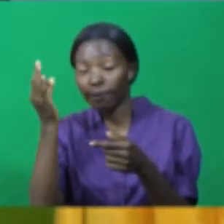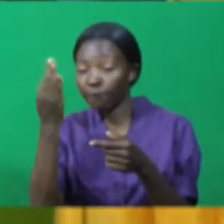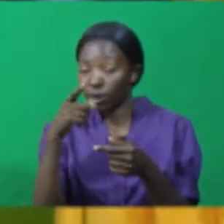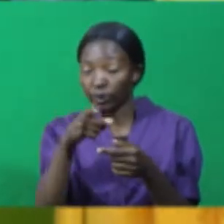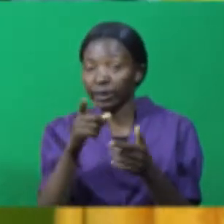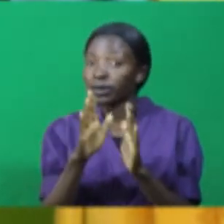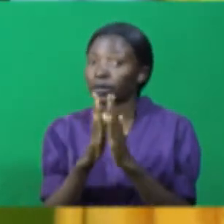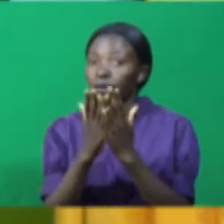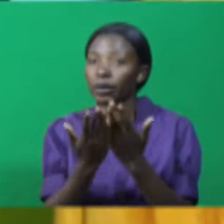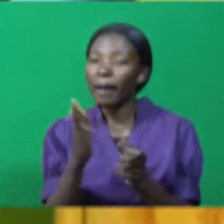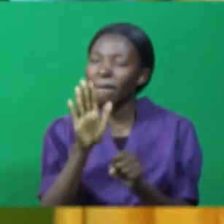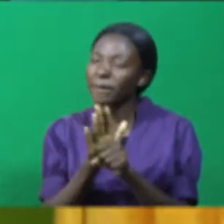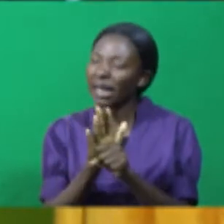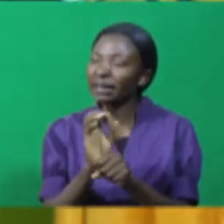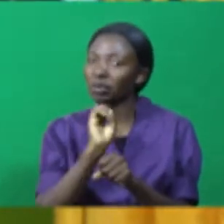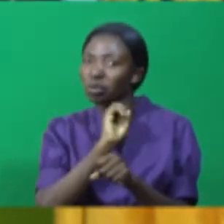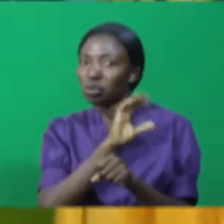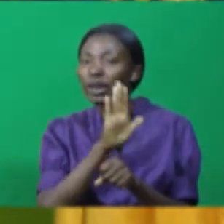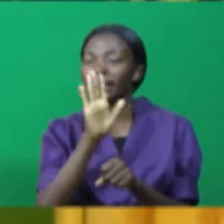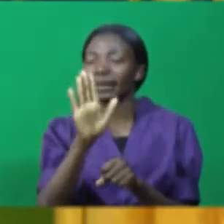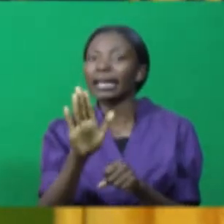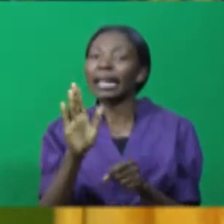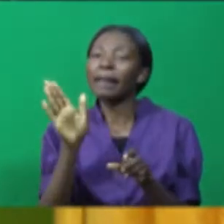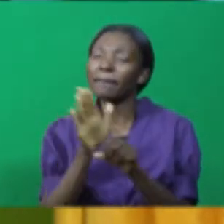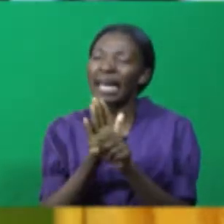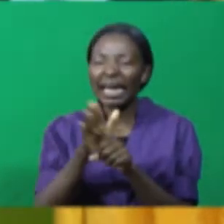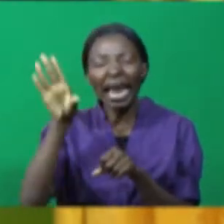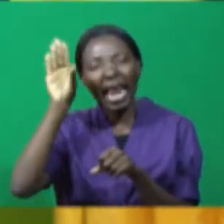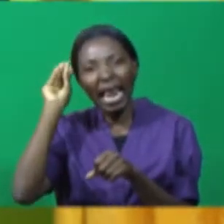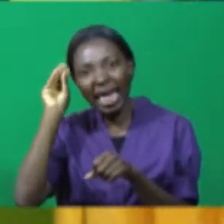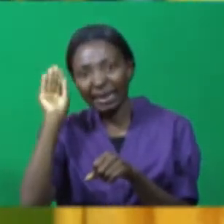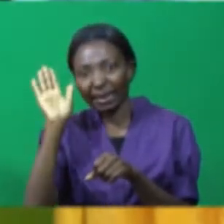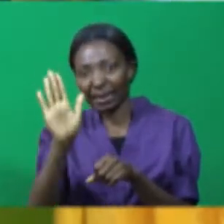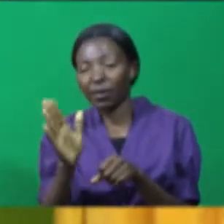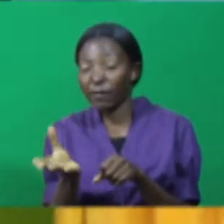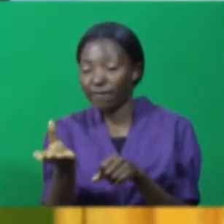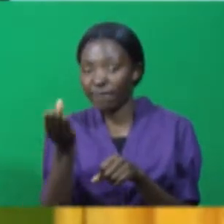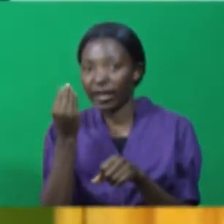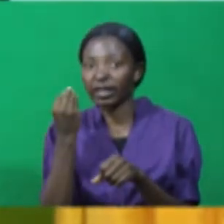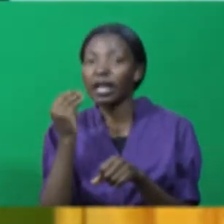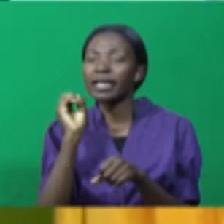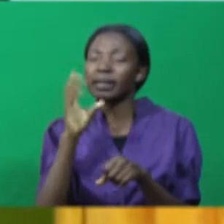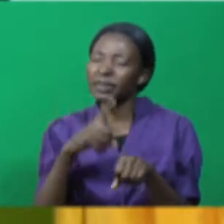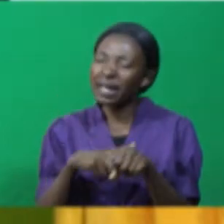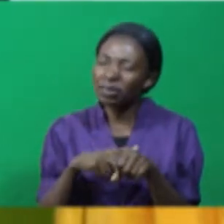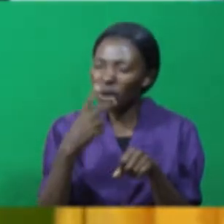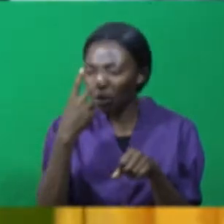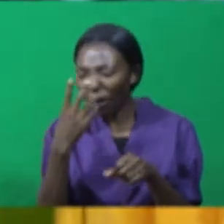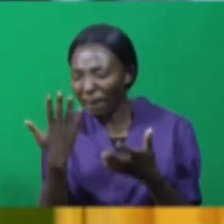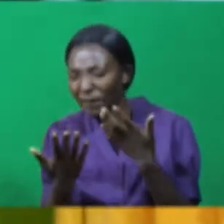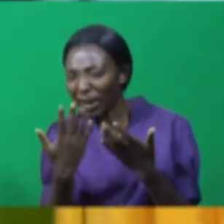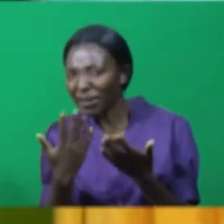raDaniel mune nyaya dzakawanda dzirimo nezvidzidzo zvakawanda saka Pamwe paita tinombeita kunge